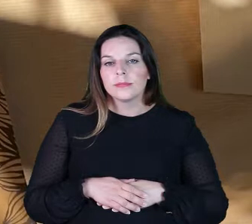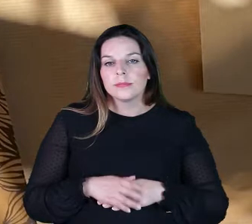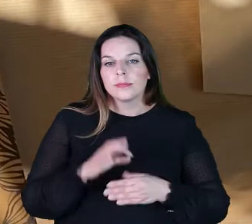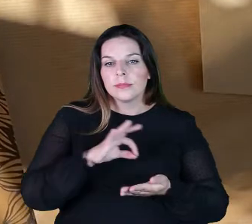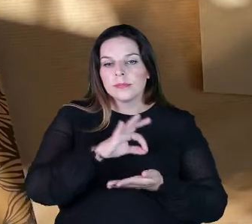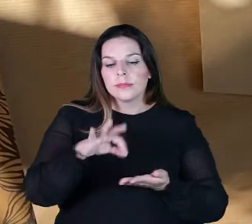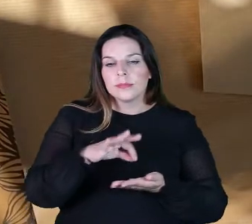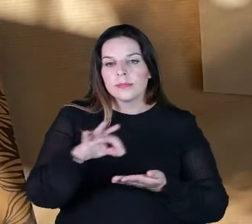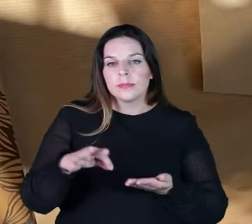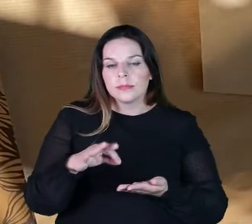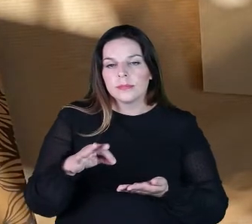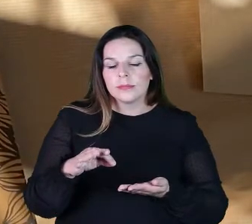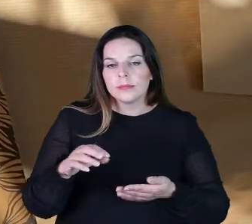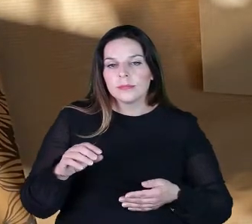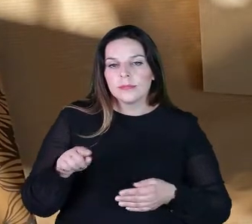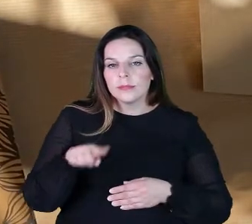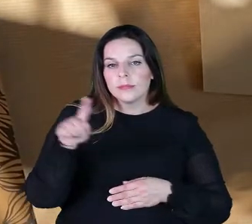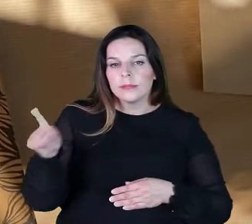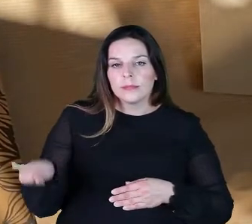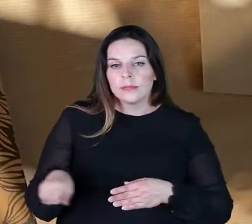Tak, i odrysowuję.